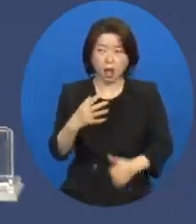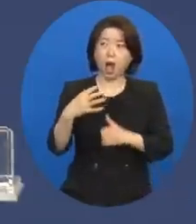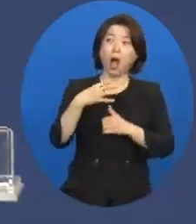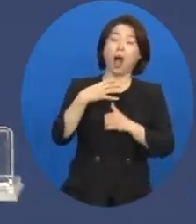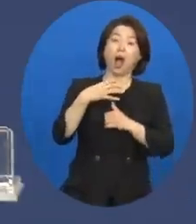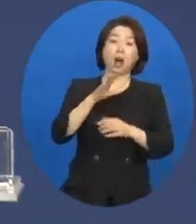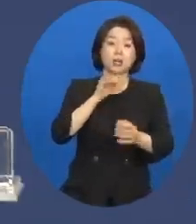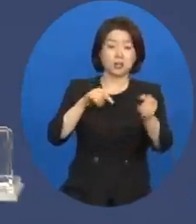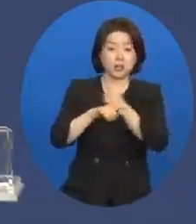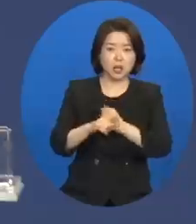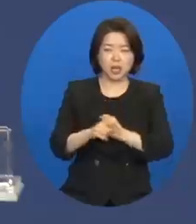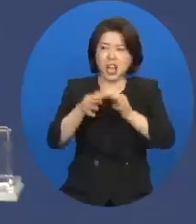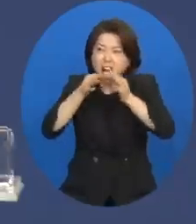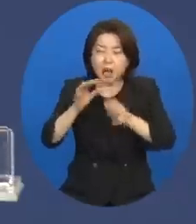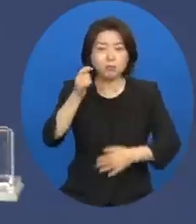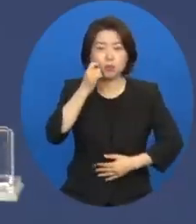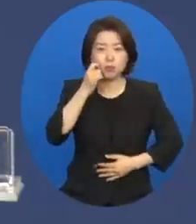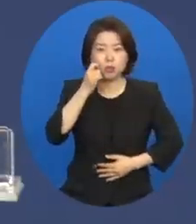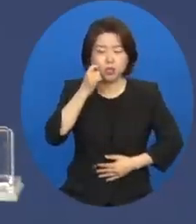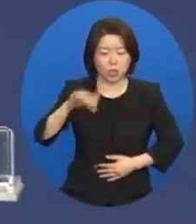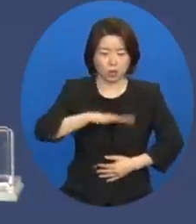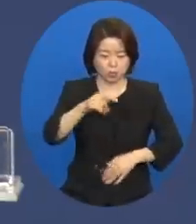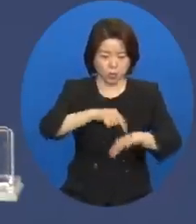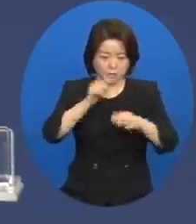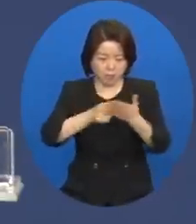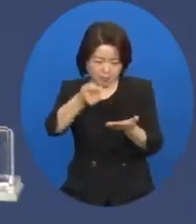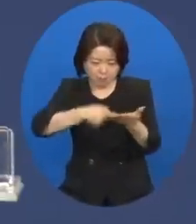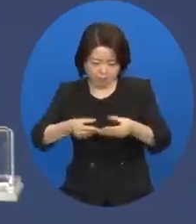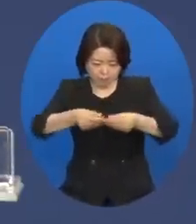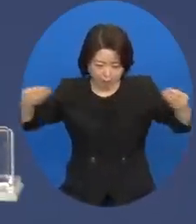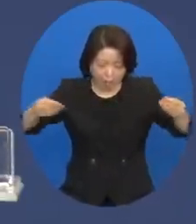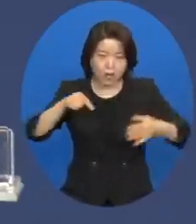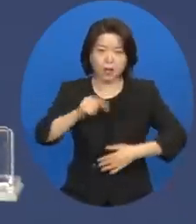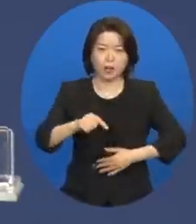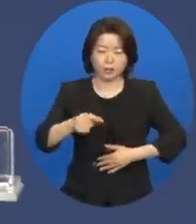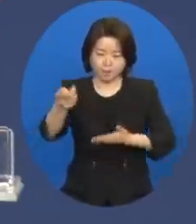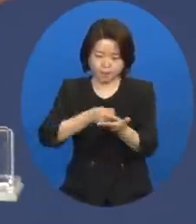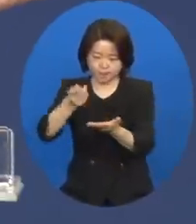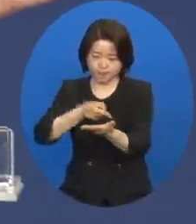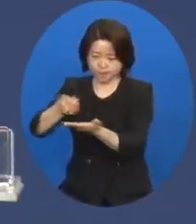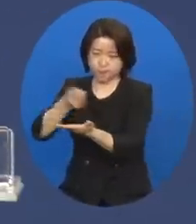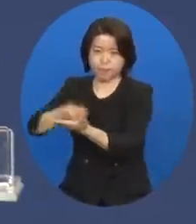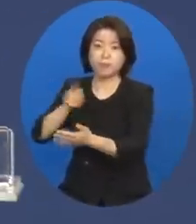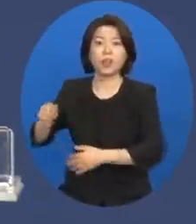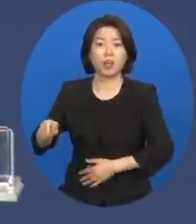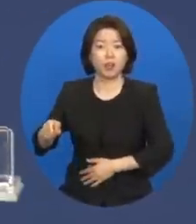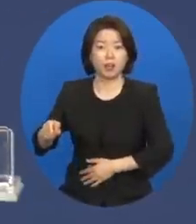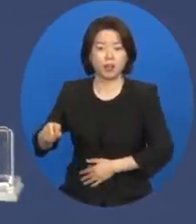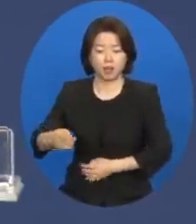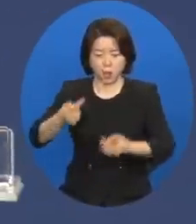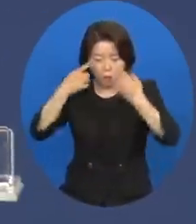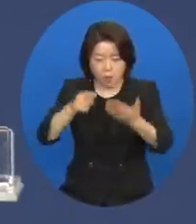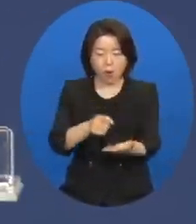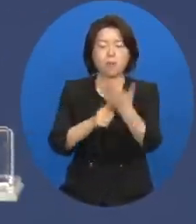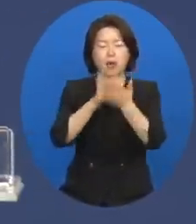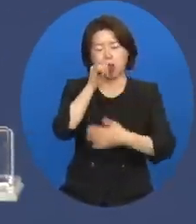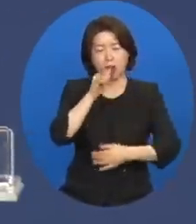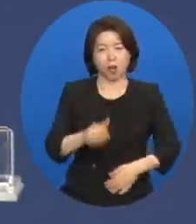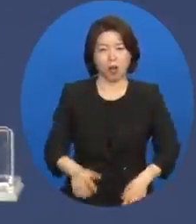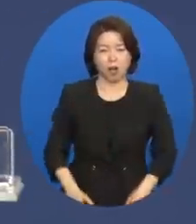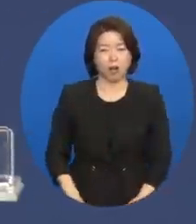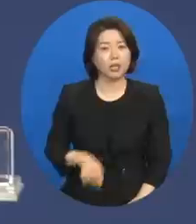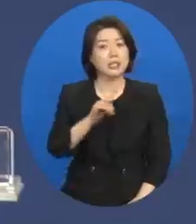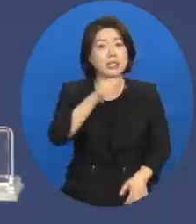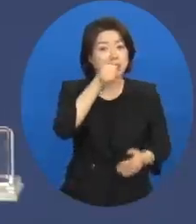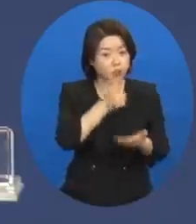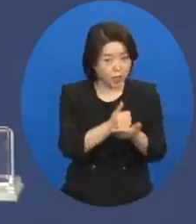진리로 악소리 못하도록 우리의 마음을 해부하고 다 수술칼처럼 해부하셔서 명확하게 드러내세요. 이